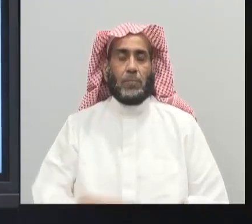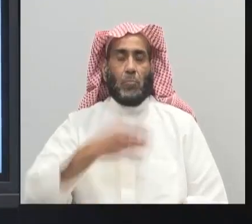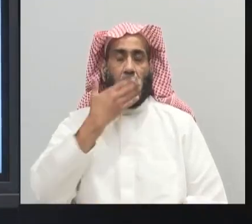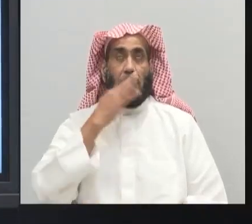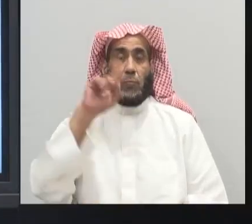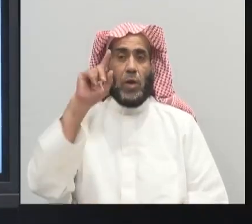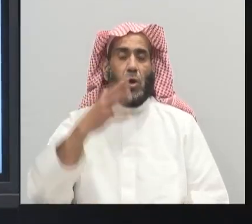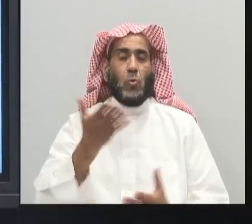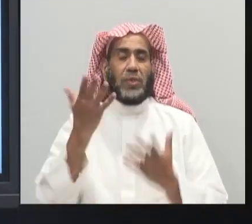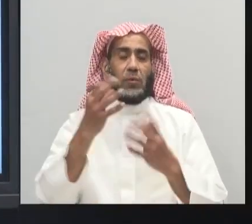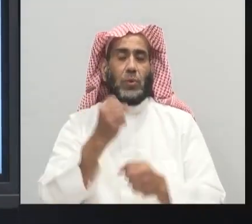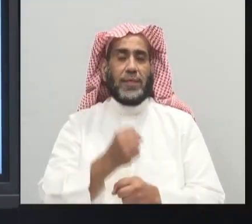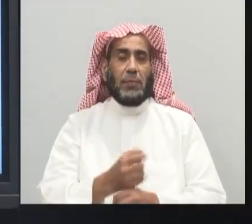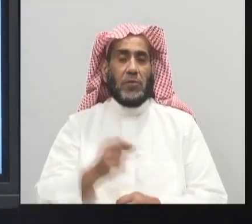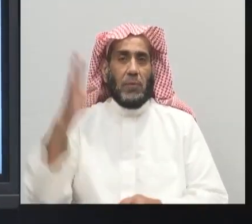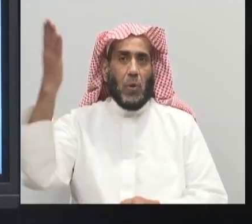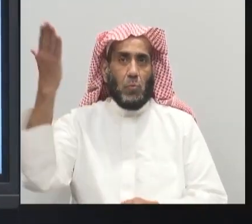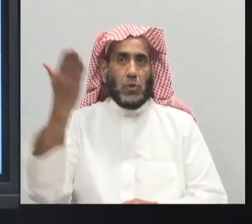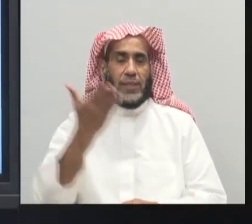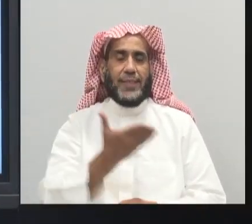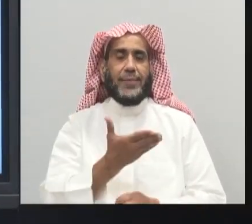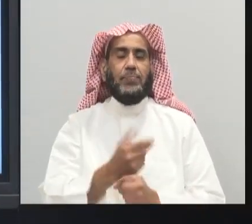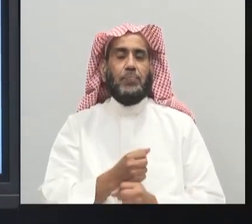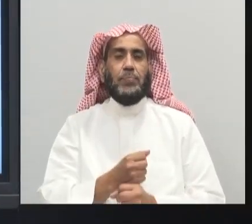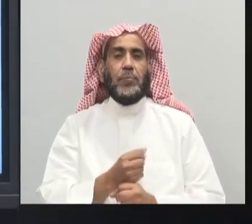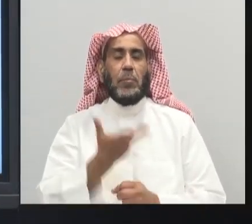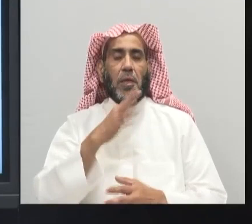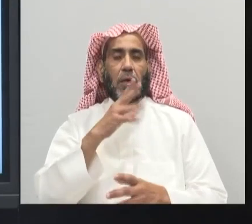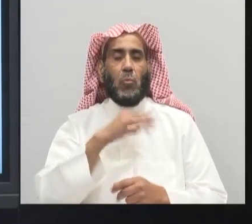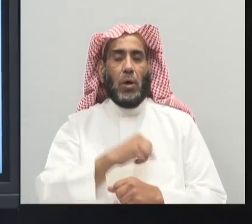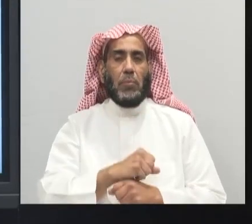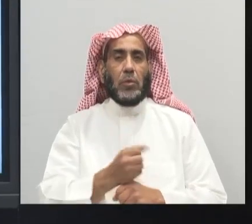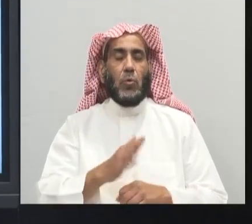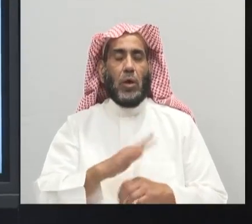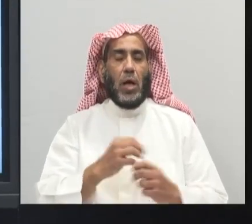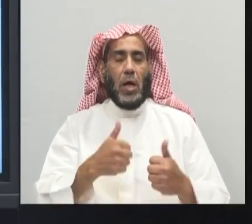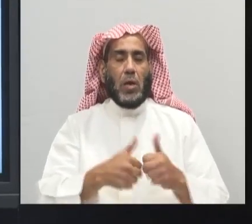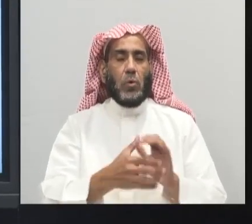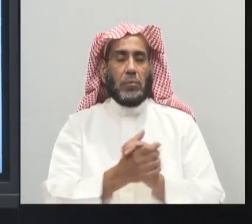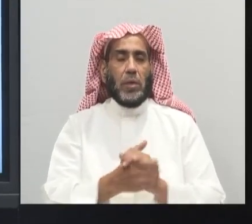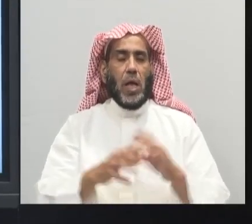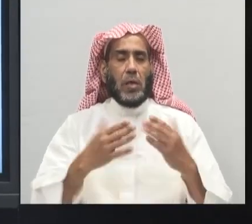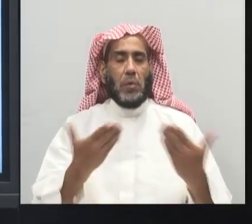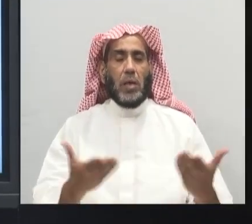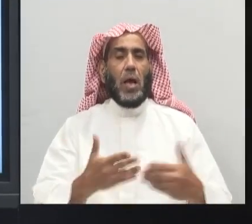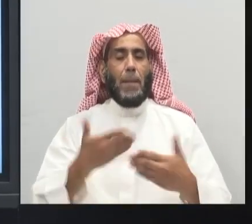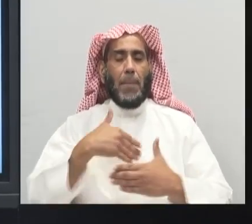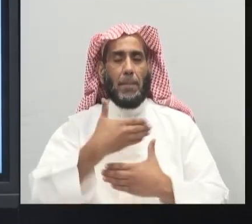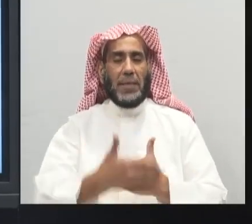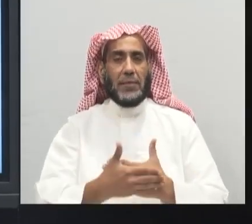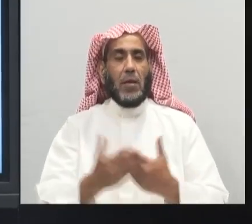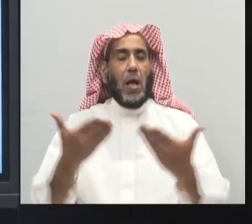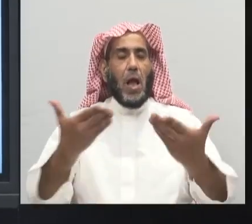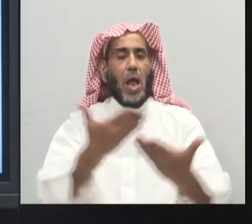الحمد لله والصلاه والسلام على اشرف الانبياء والمرسلين نبينا محمد واله وصحبه اجمعين اما بعد